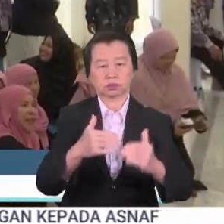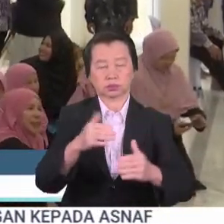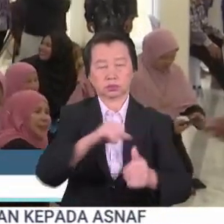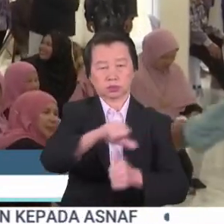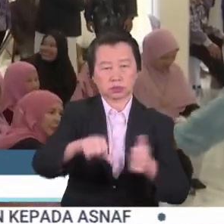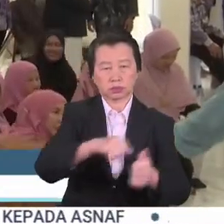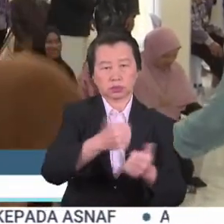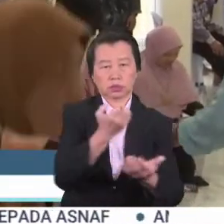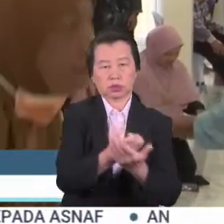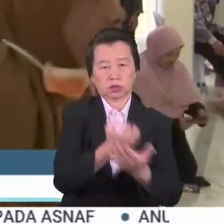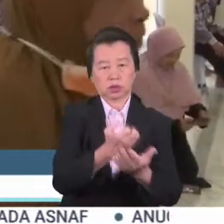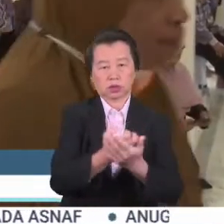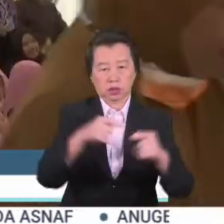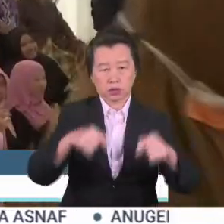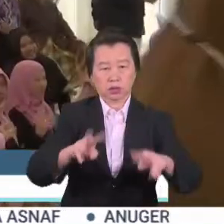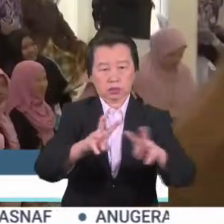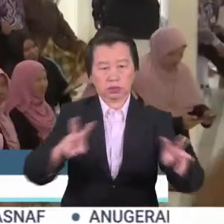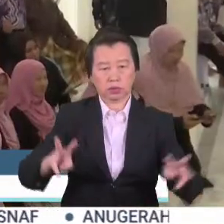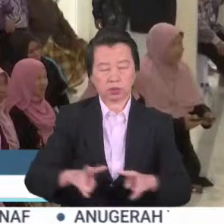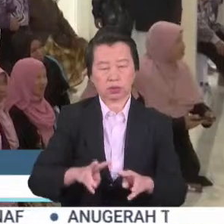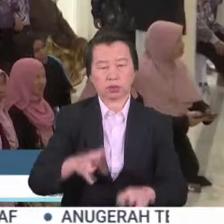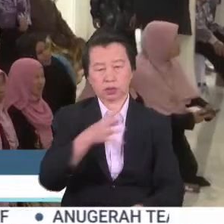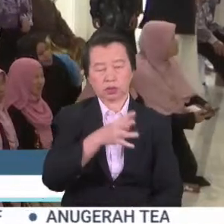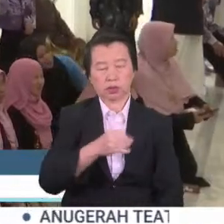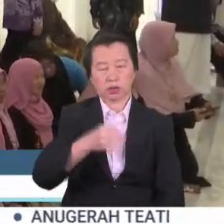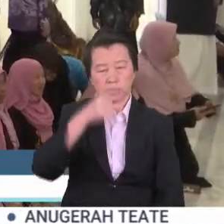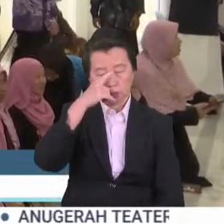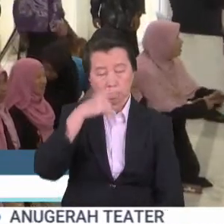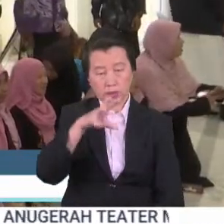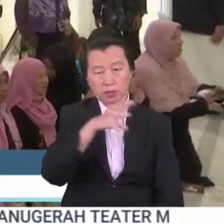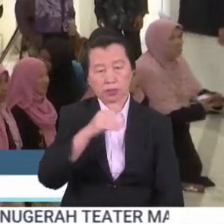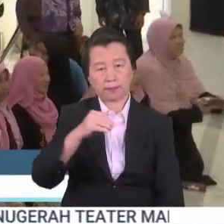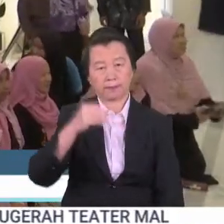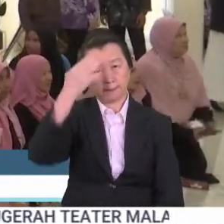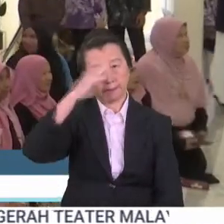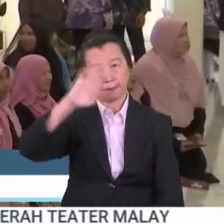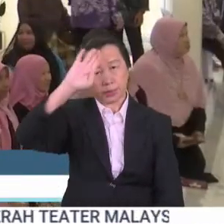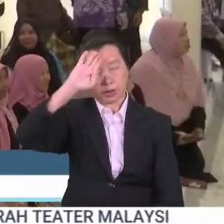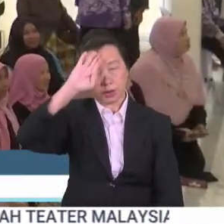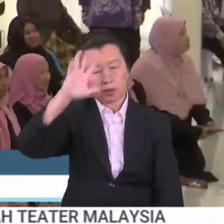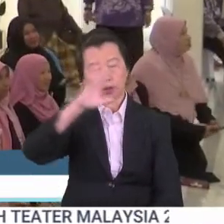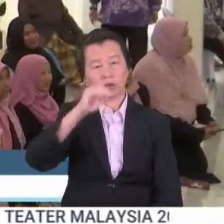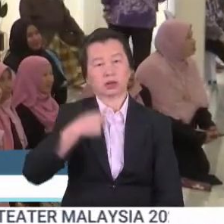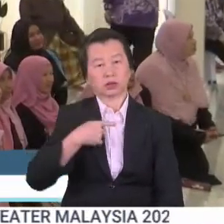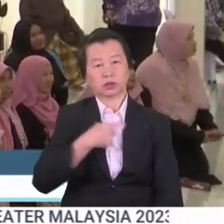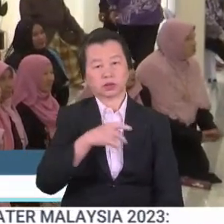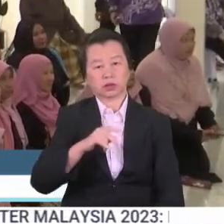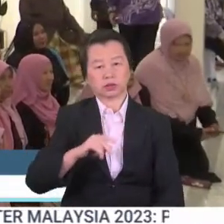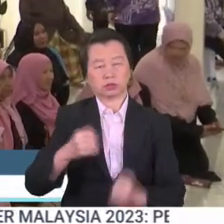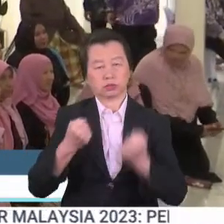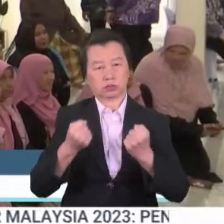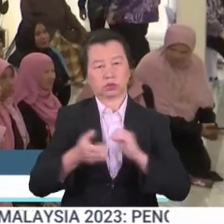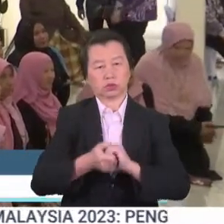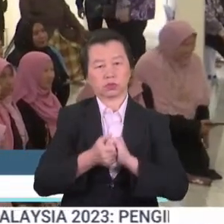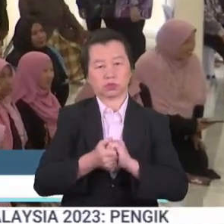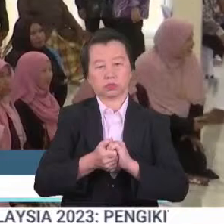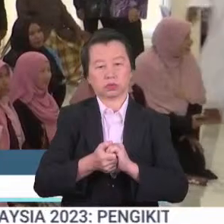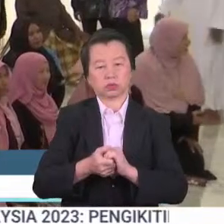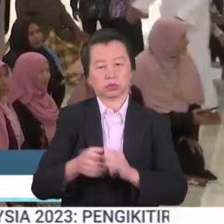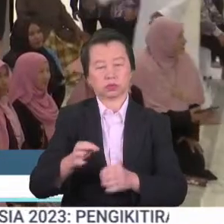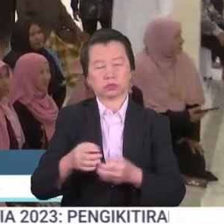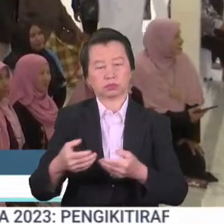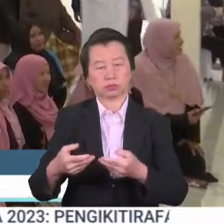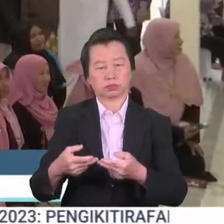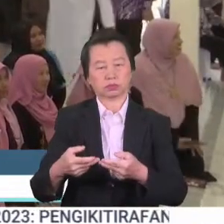ekonomi umat Islam di wilayah terang dan juga Perlis di samping adalah untuk kita memperteguhkan lagi hubungan jalinan